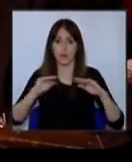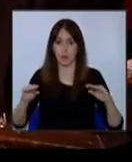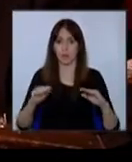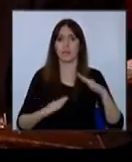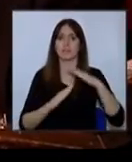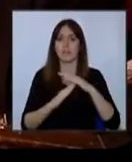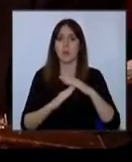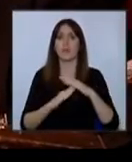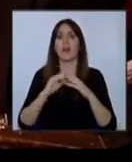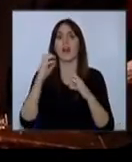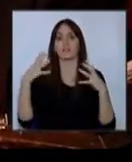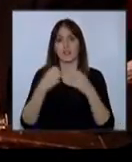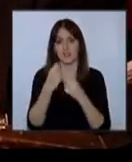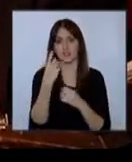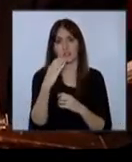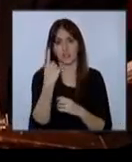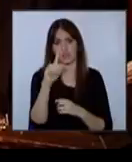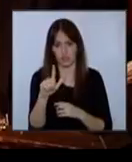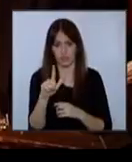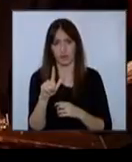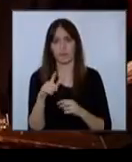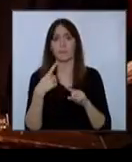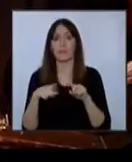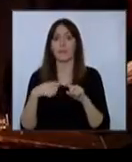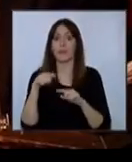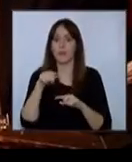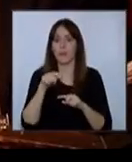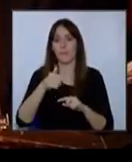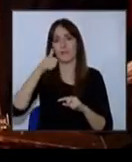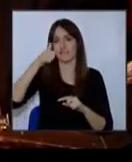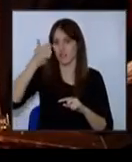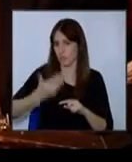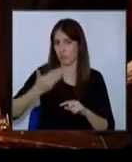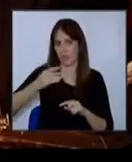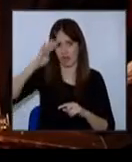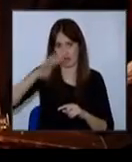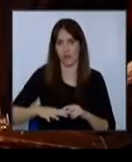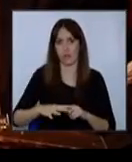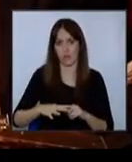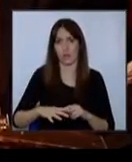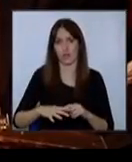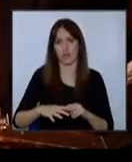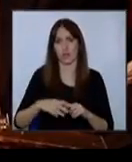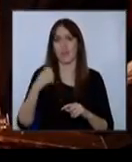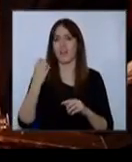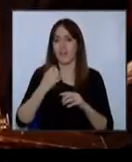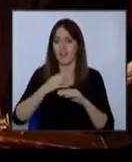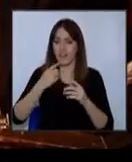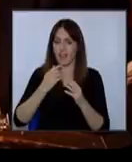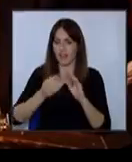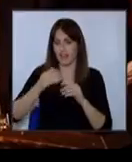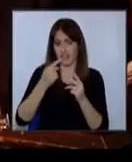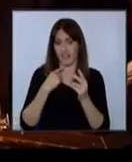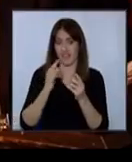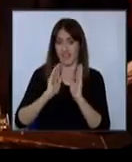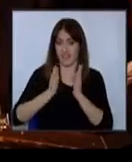C-17. Com bé diu la moció, la C-17 és una de les carreteres més importants de Catalunya. És una de les carreteres més transitades de la xarxa viària